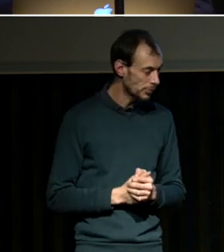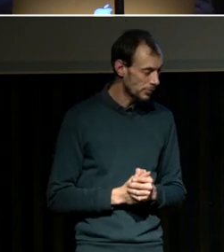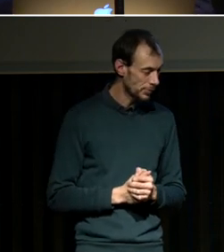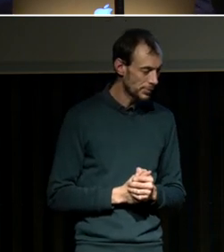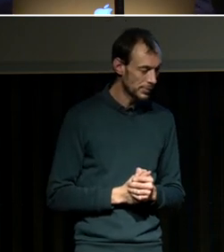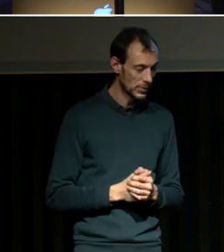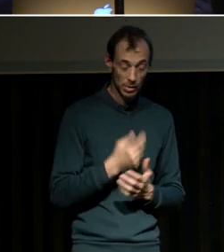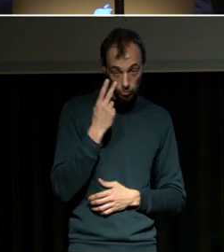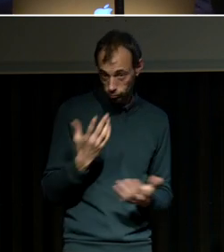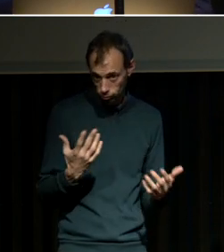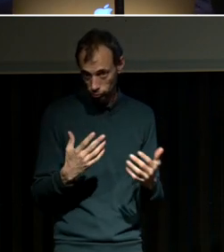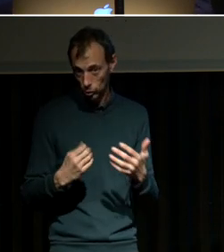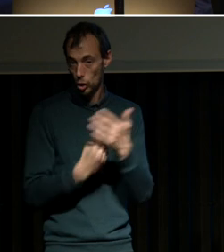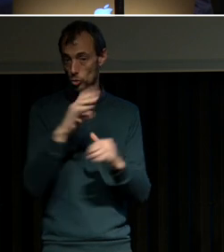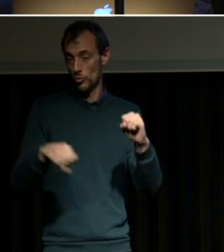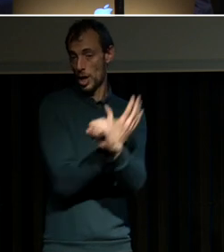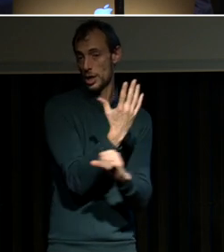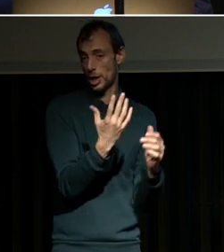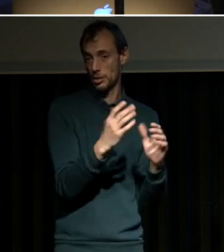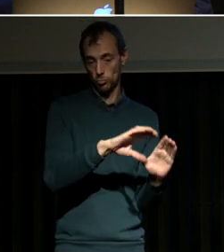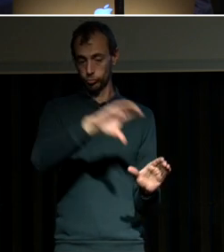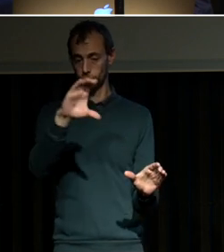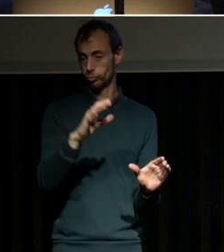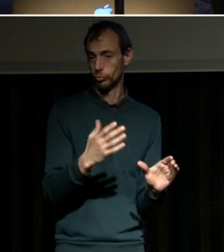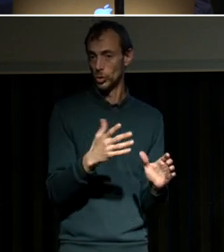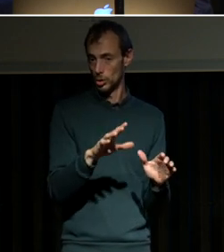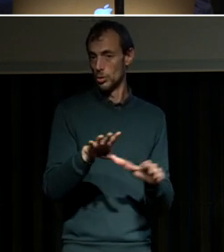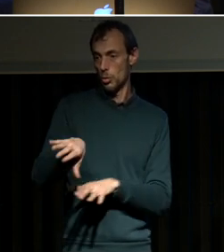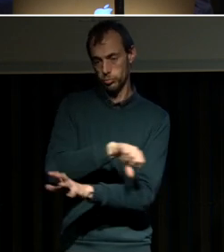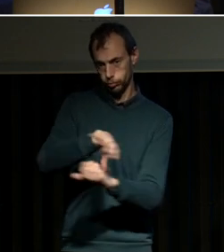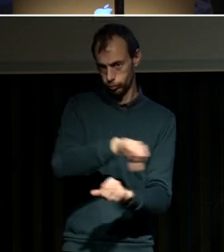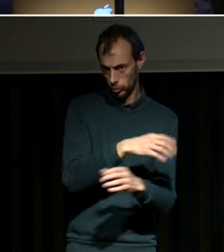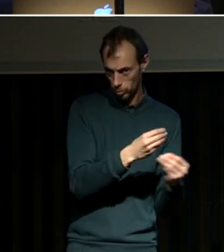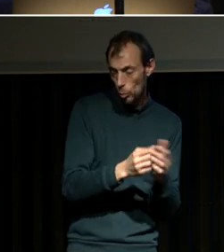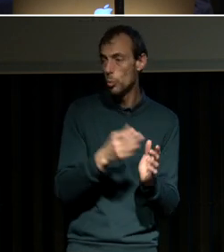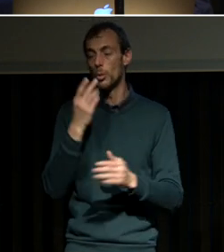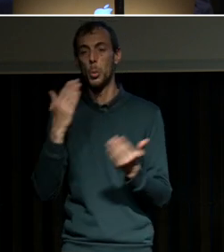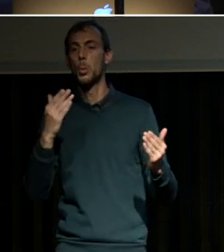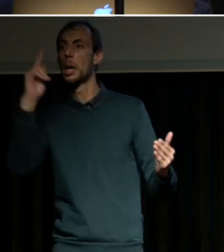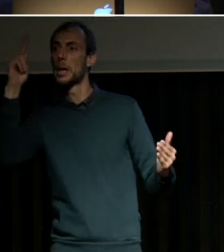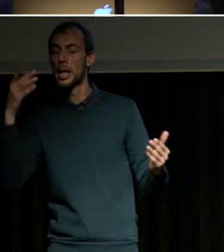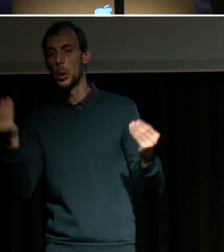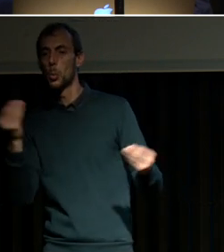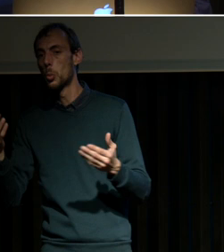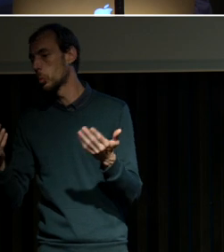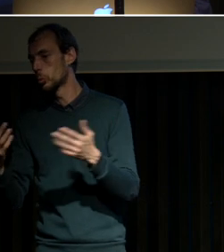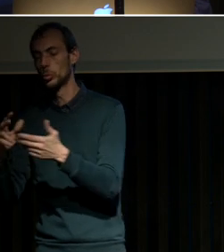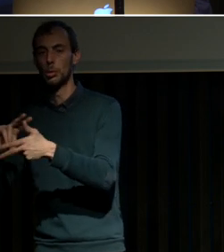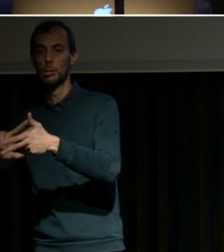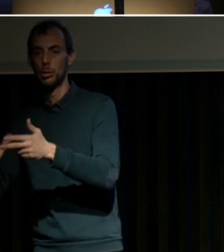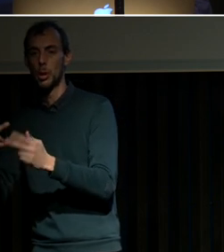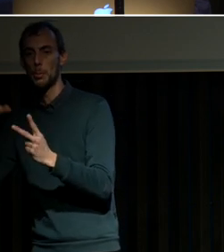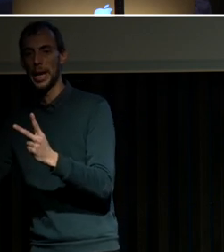d'organes en Nouvelle-Aquitaine que dans les autres régions. Vous voyez par exemple en région parisienne, ou en Midi-Pyrénées ou en Rhône-Alpes, où les chiffres sont beaucoup moins